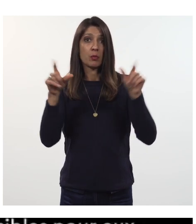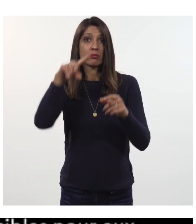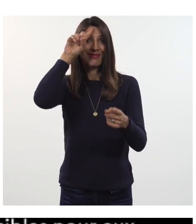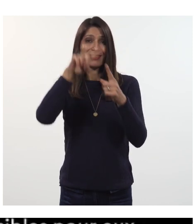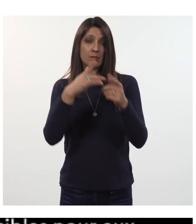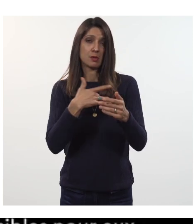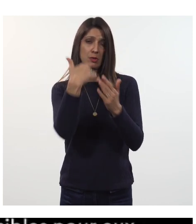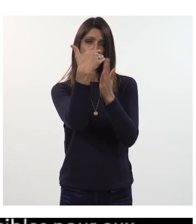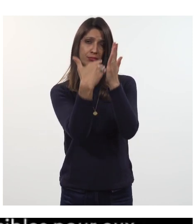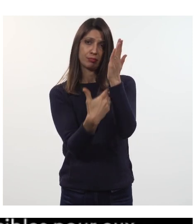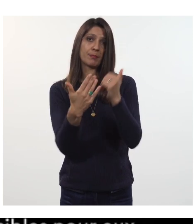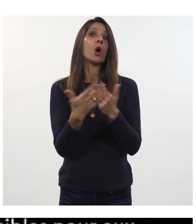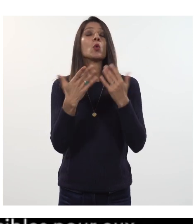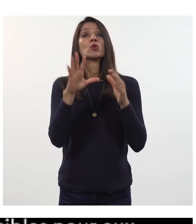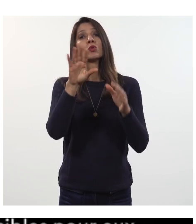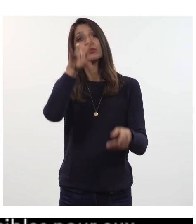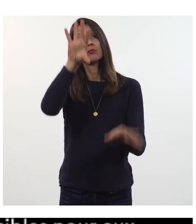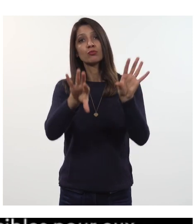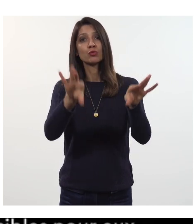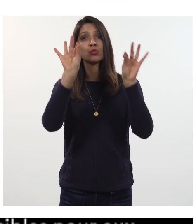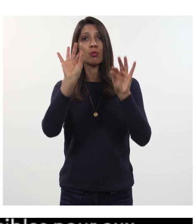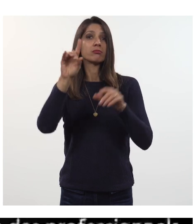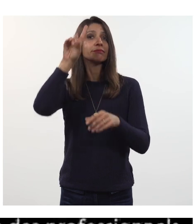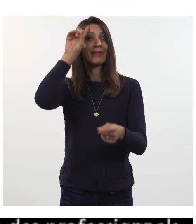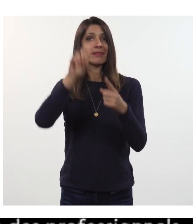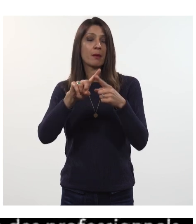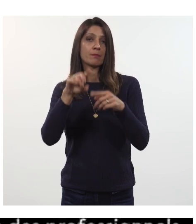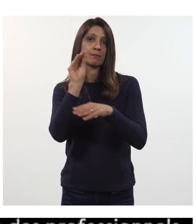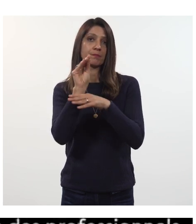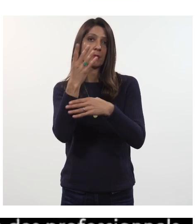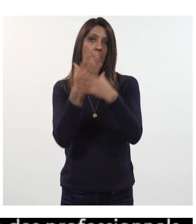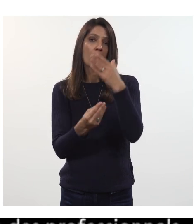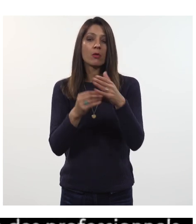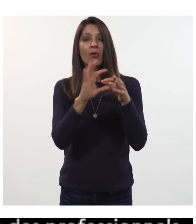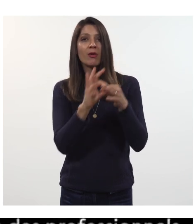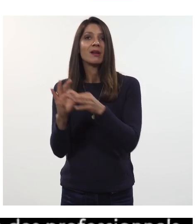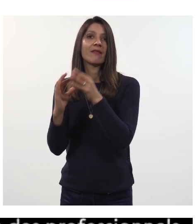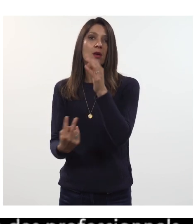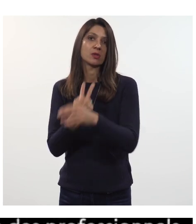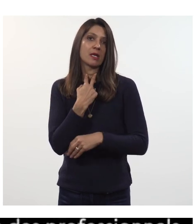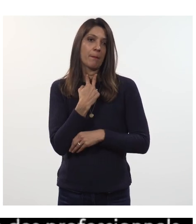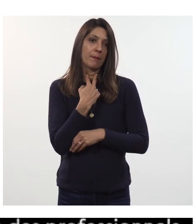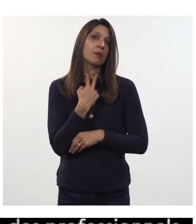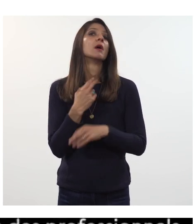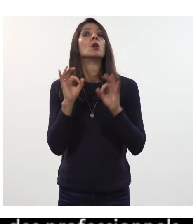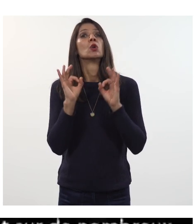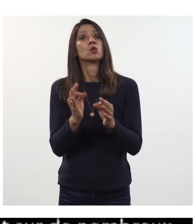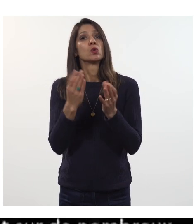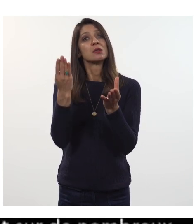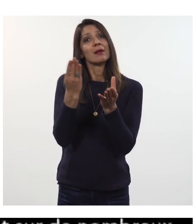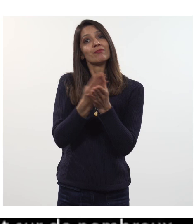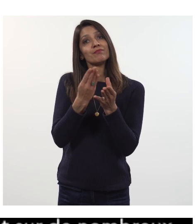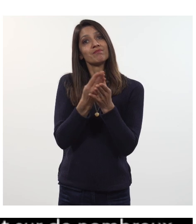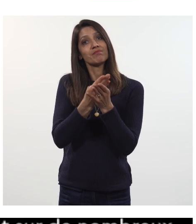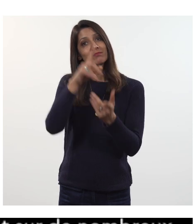allons parler de la dénutrition dans le contexte du handicap et je vous propose donc de découvrir nos ressources gratuites sur ce sujet